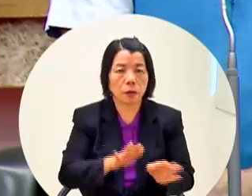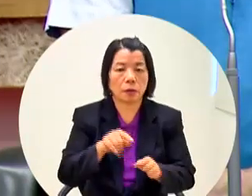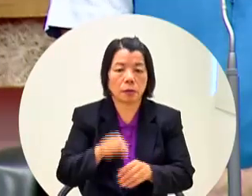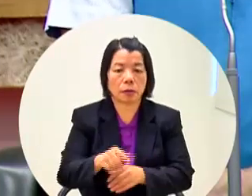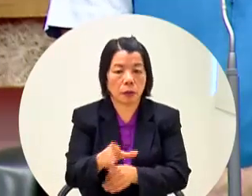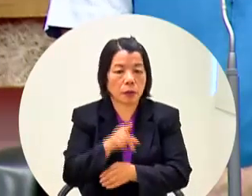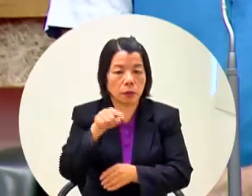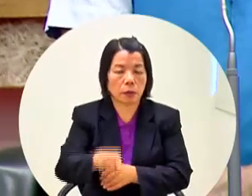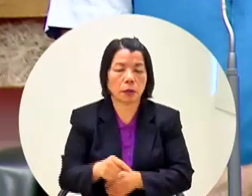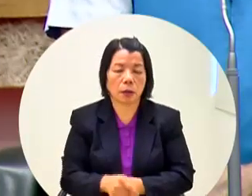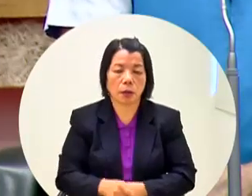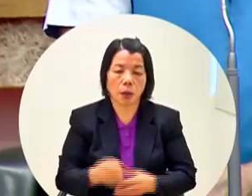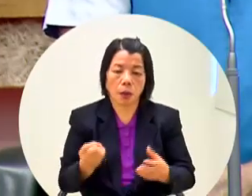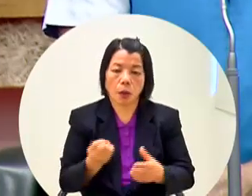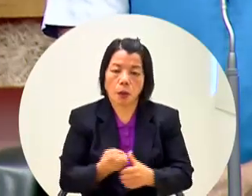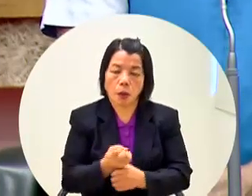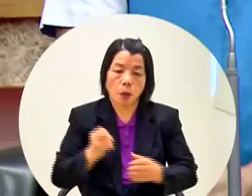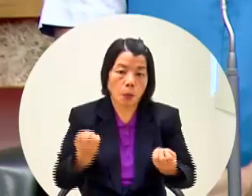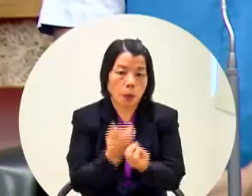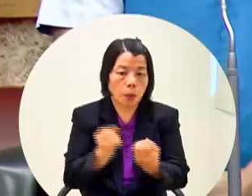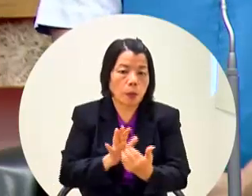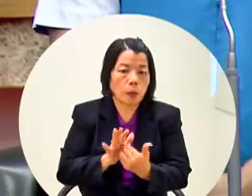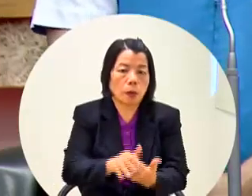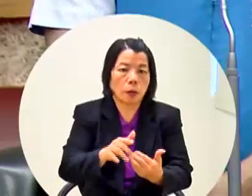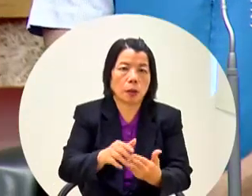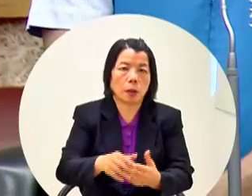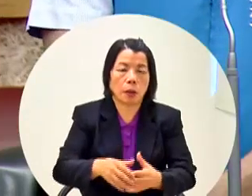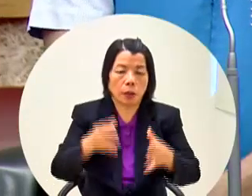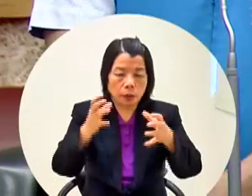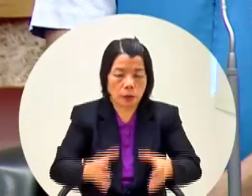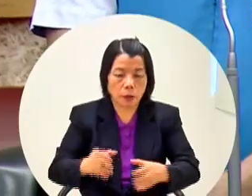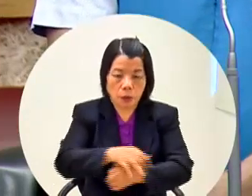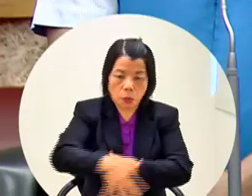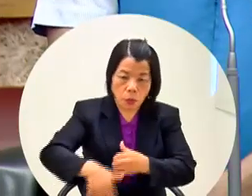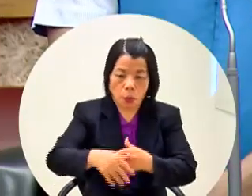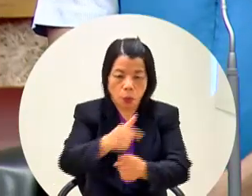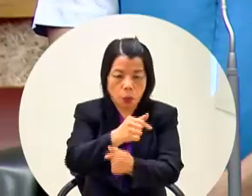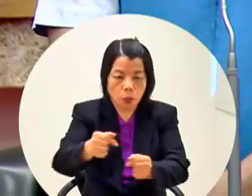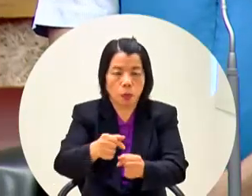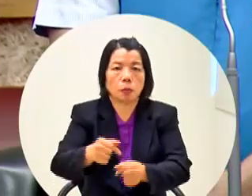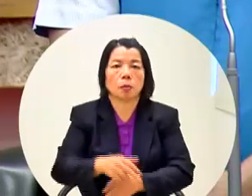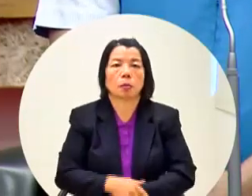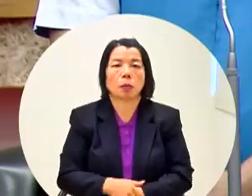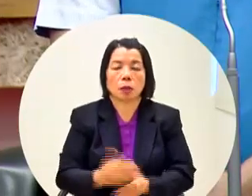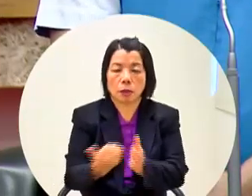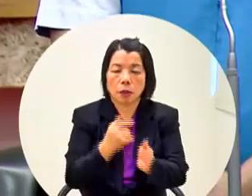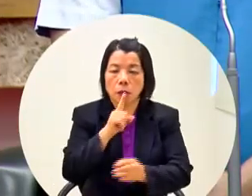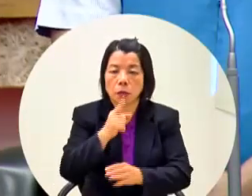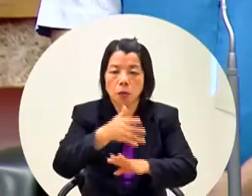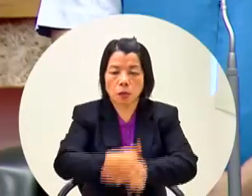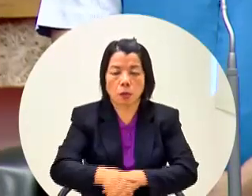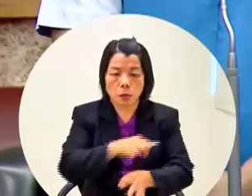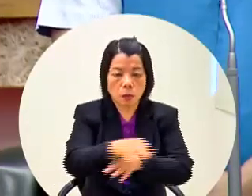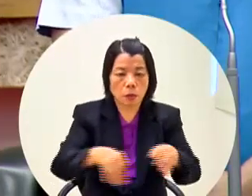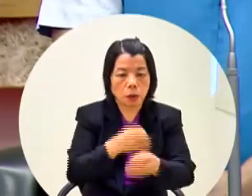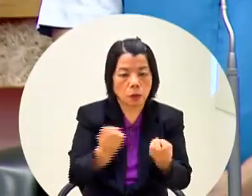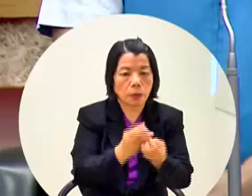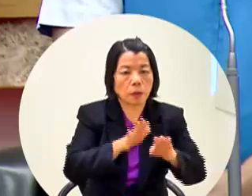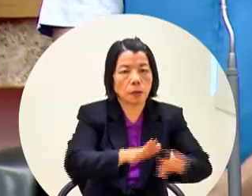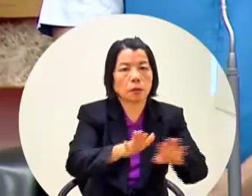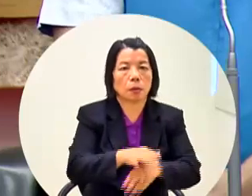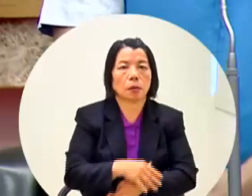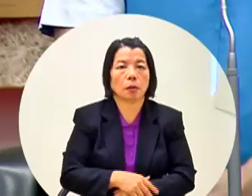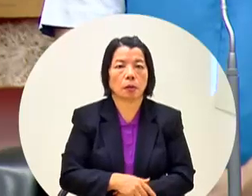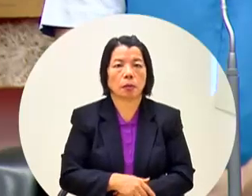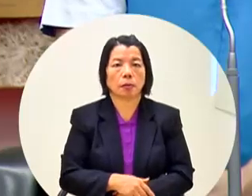防灾，防灾后怎么建构比较，透过防灾建构比较长的，包括刚提的经济发展，对不起，主贵企业